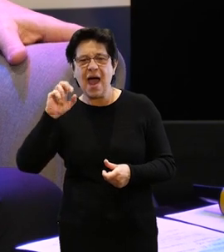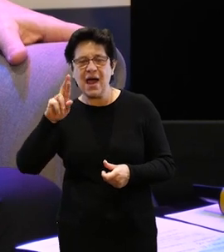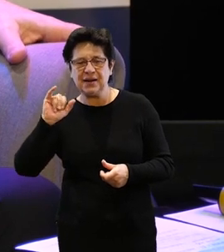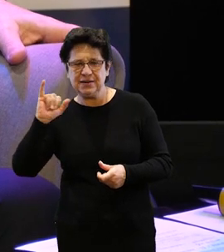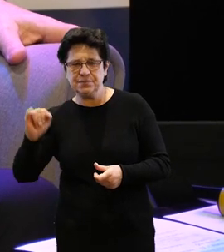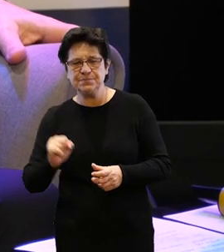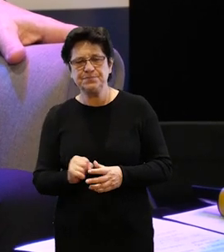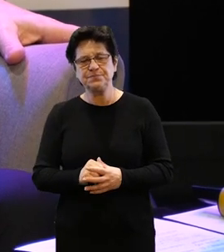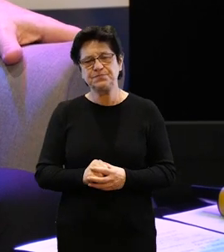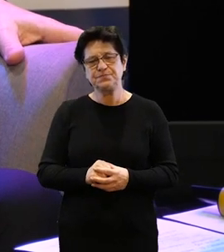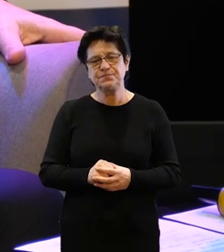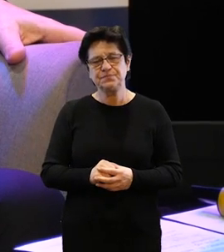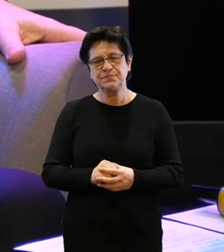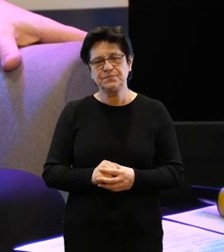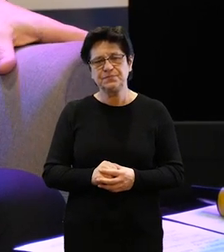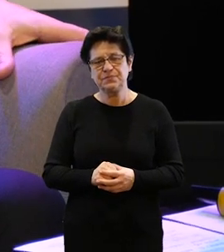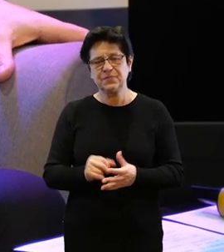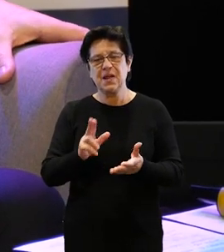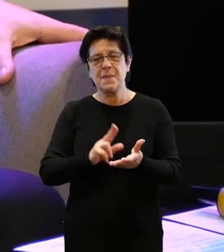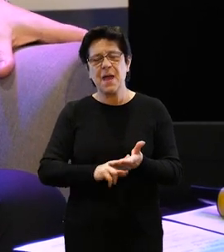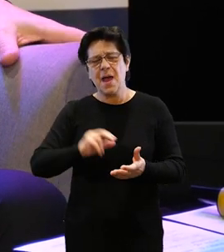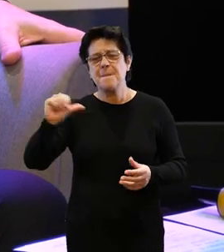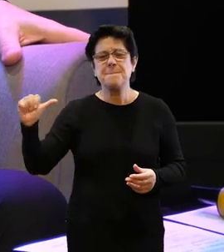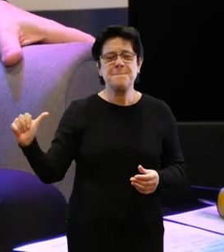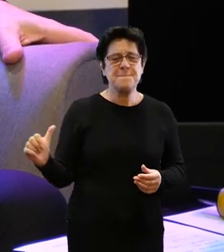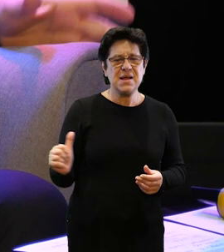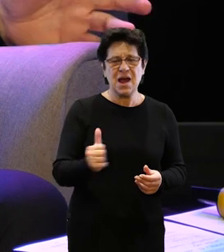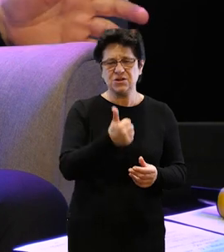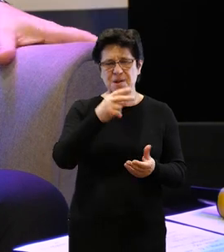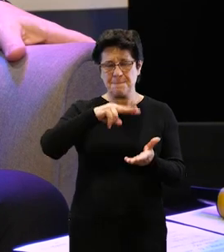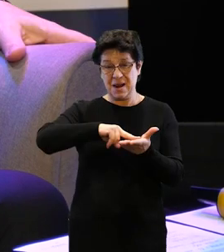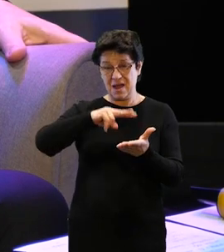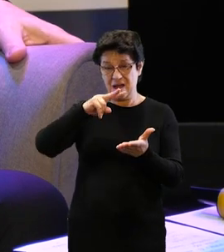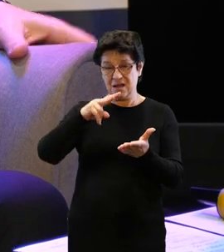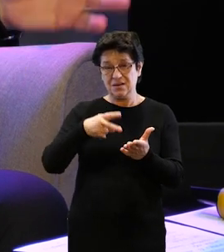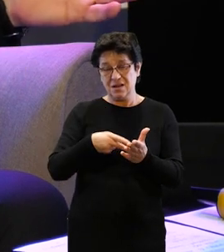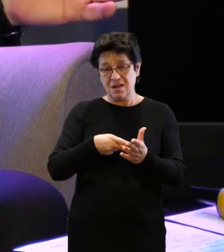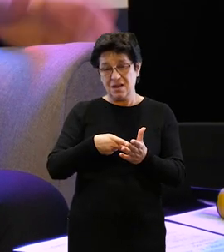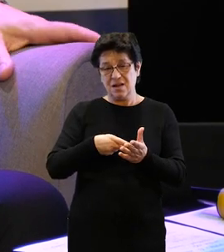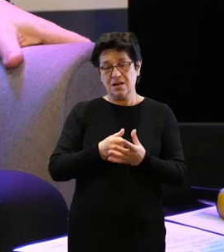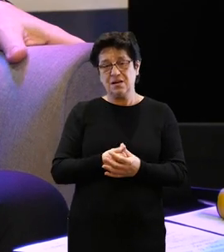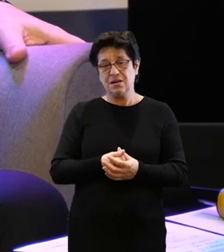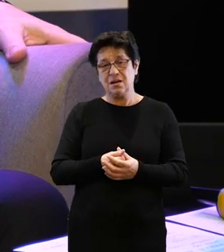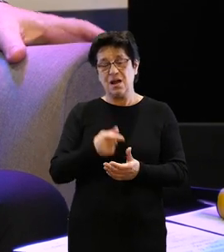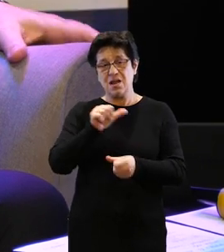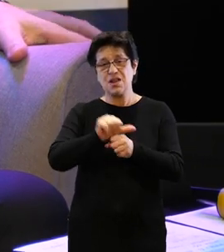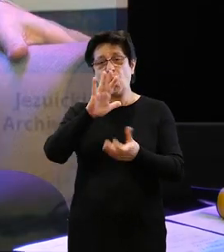tą wystawę na pierwszym planie mam No